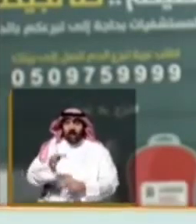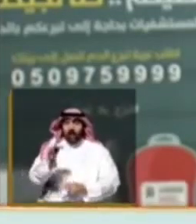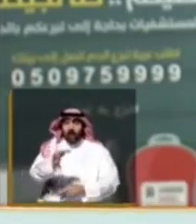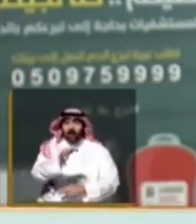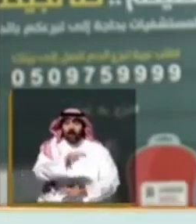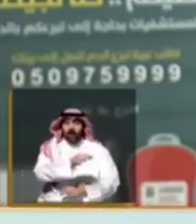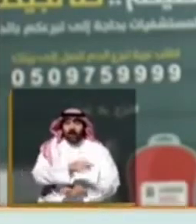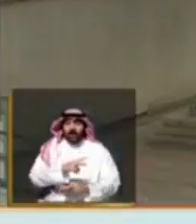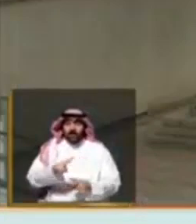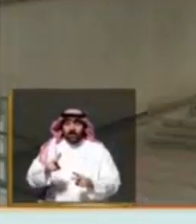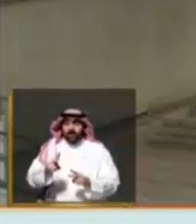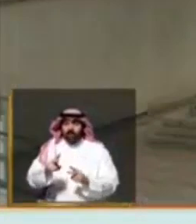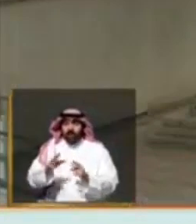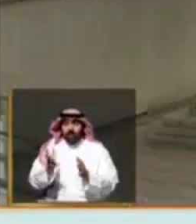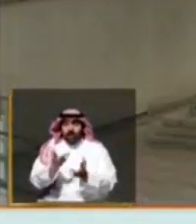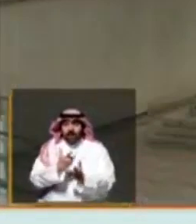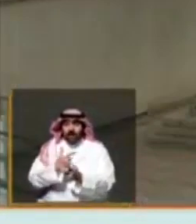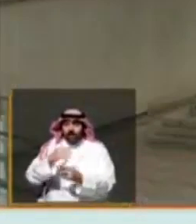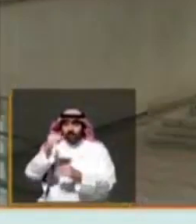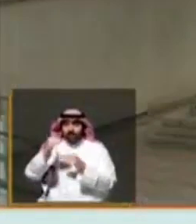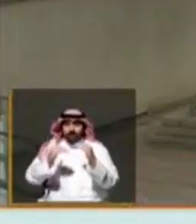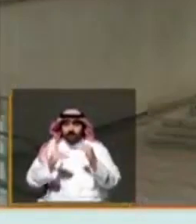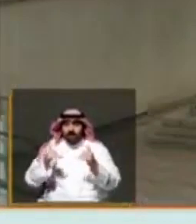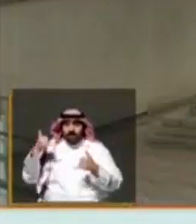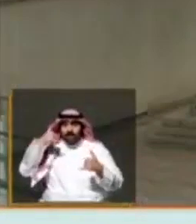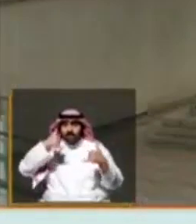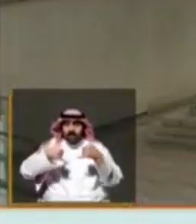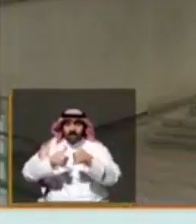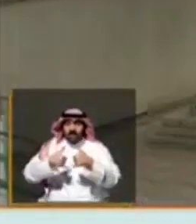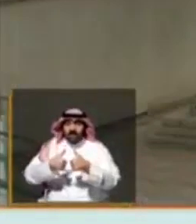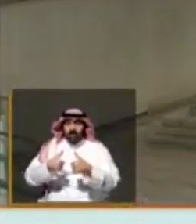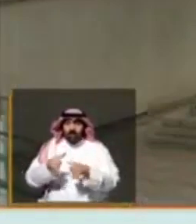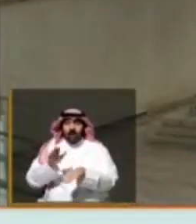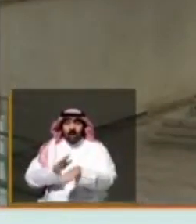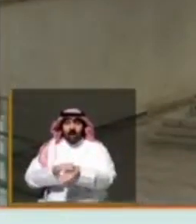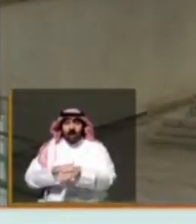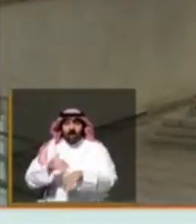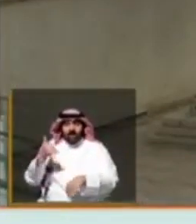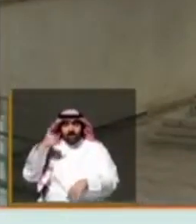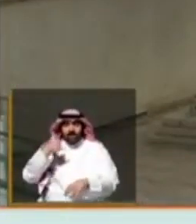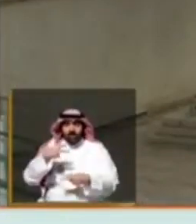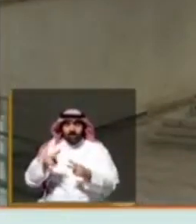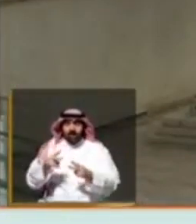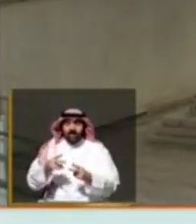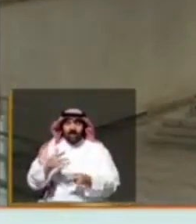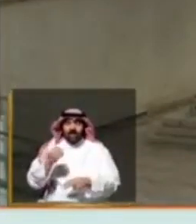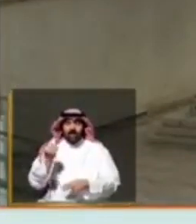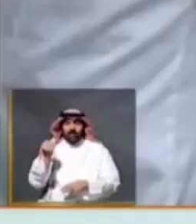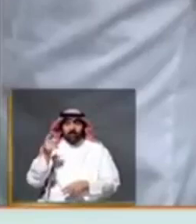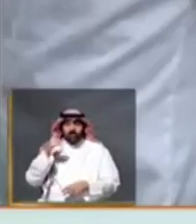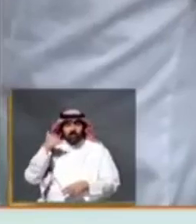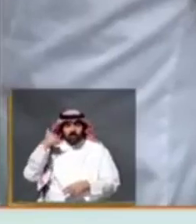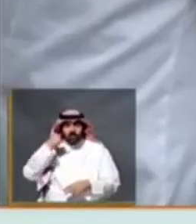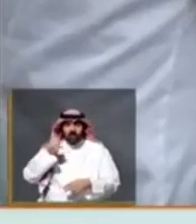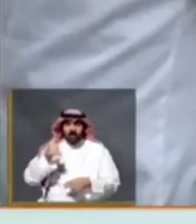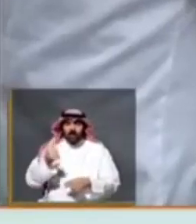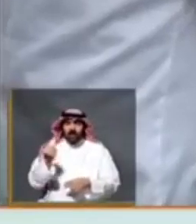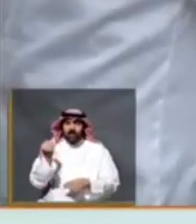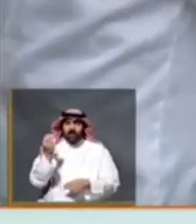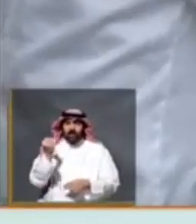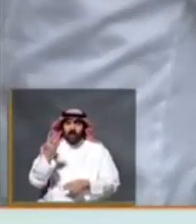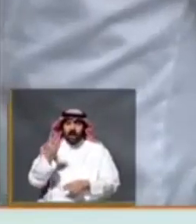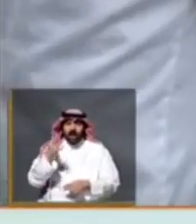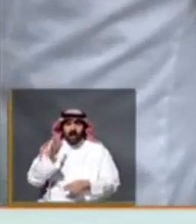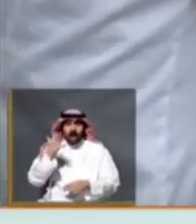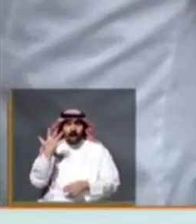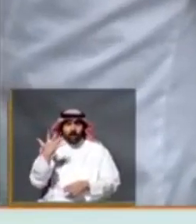المناطق وفرزهم. بعد ذلك يتم الاتصال بهم. دائما الوقت الحملة من الساعة 5 إلى الساعة 11